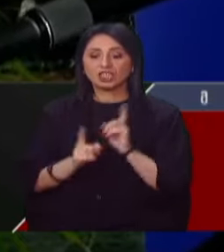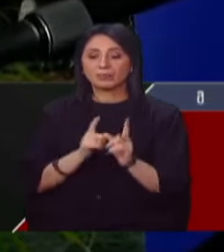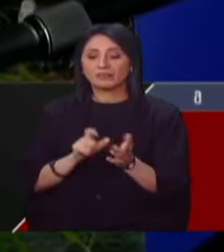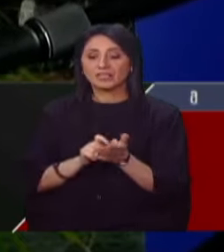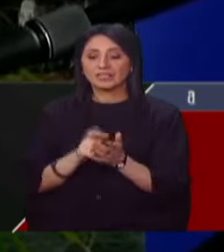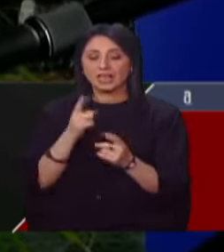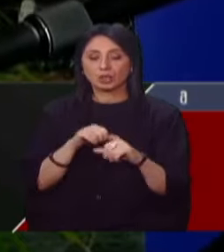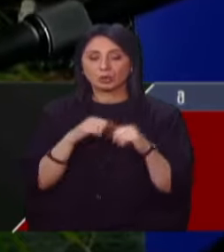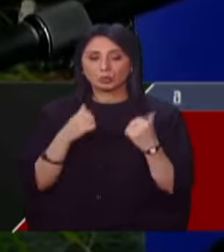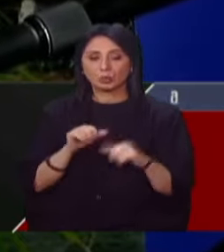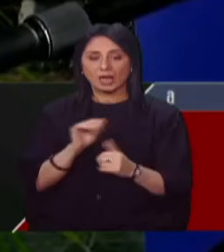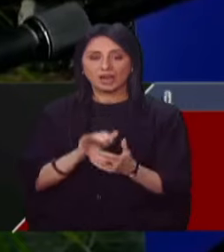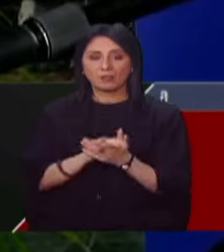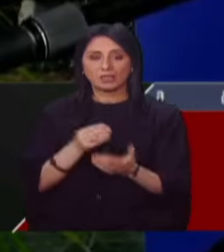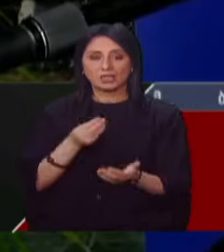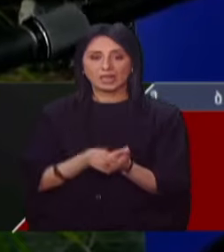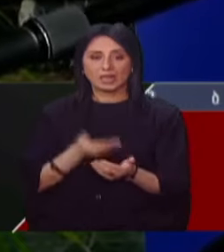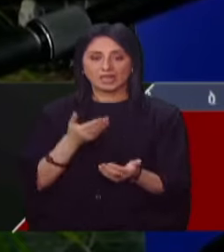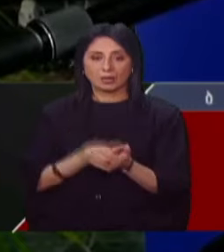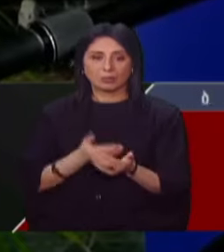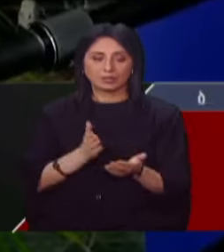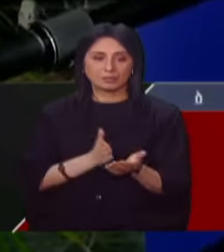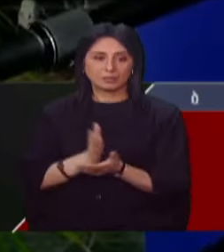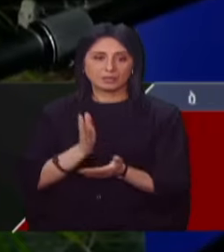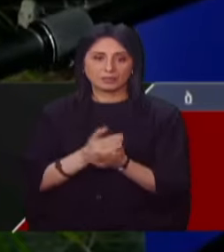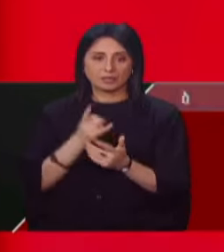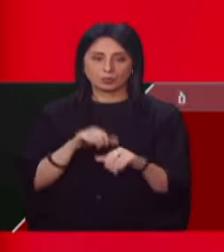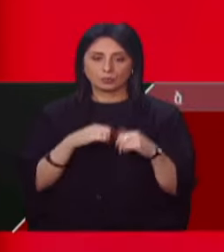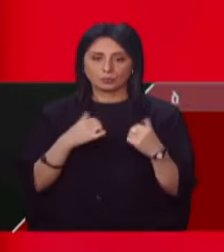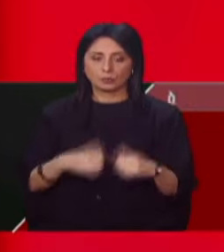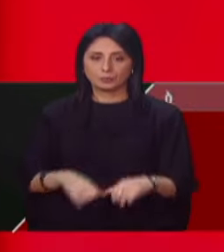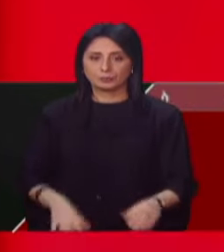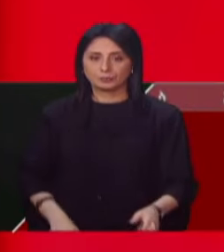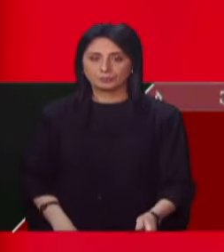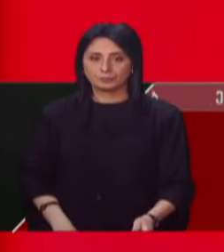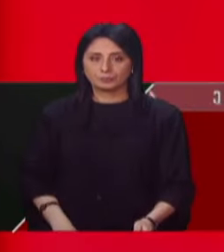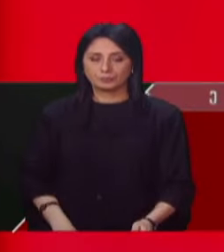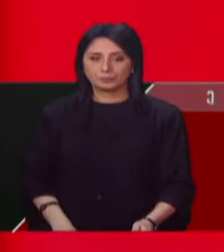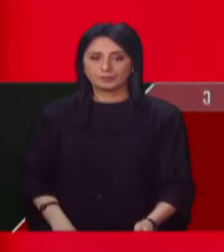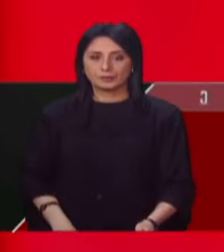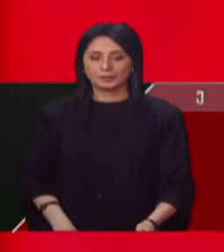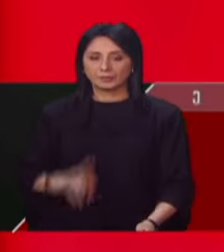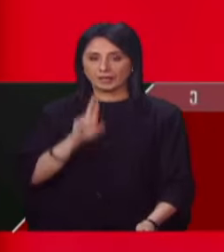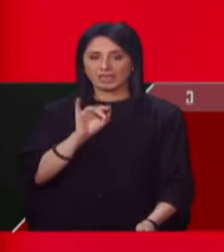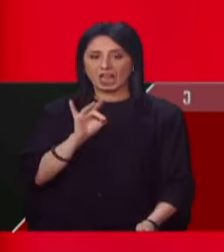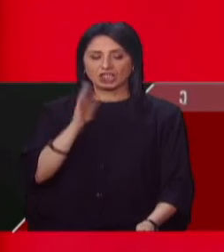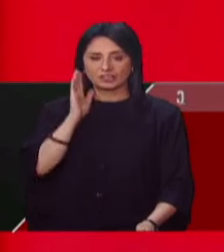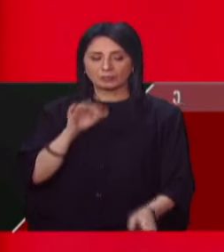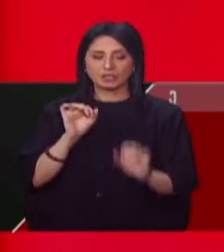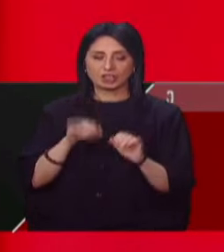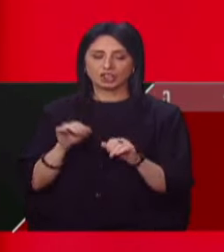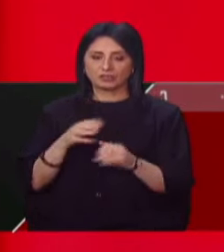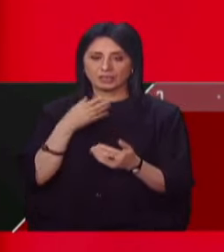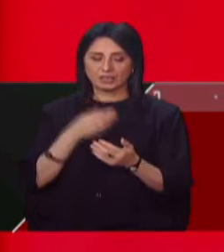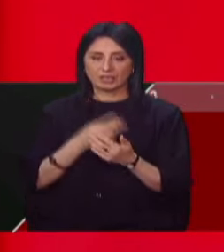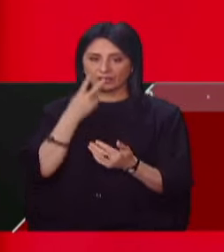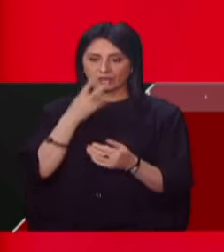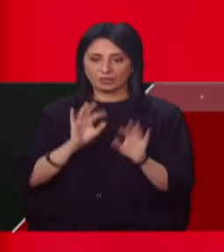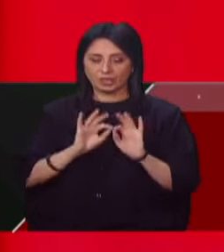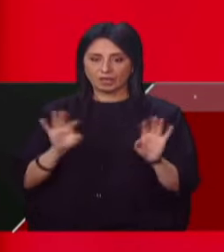გზის ერთგული, ევროკავშირის ღირებულებებისა და პრინციპების ერთგული. ილია დარჩიაშვილს ექნება შესაძლებლობა საკუთარი